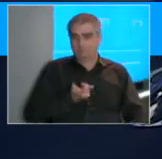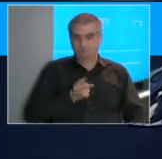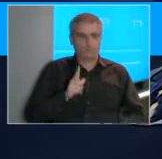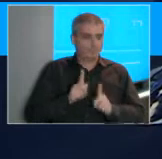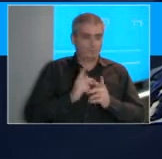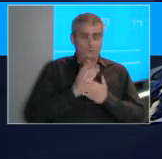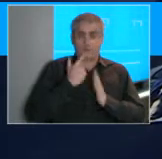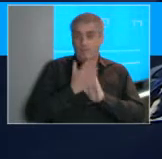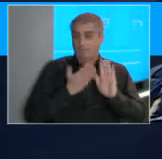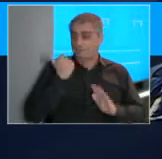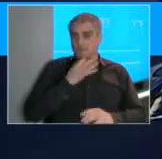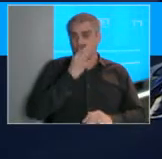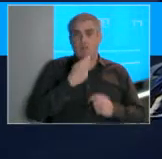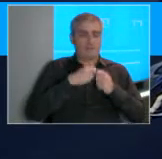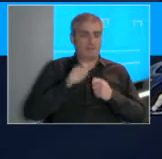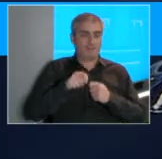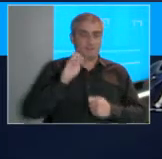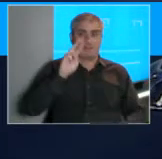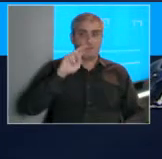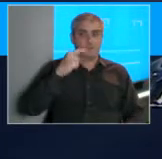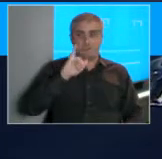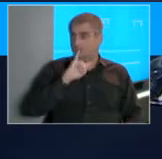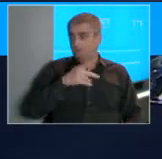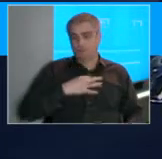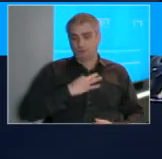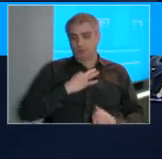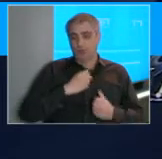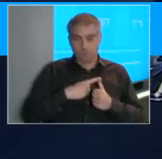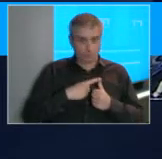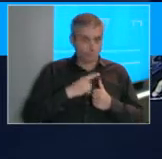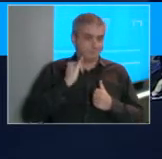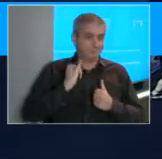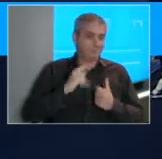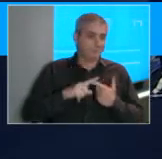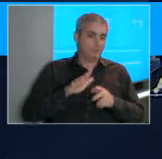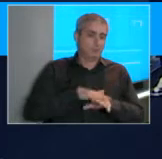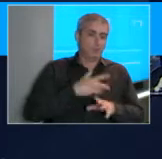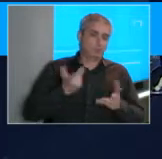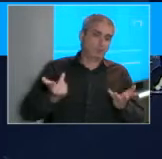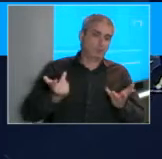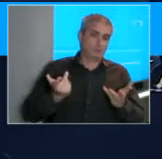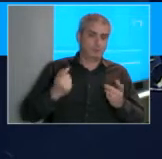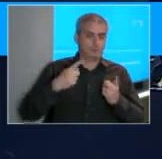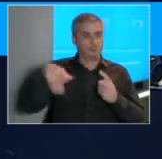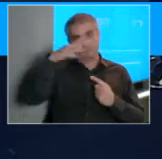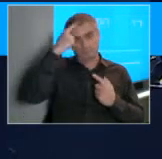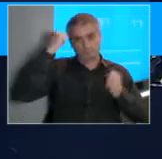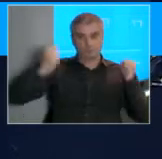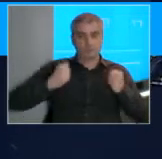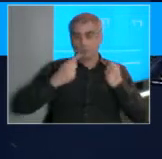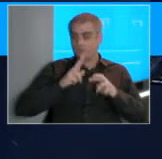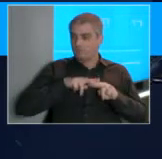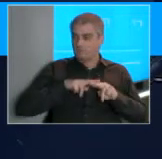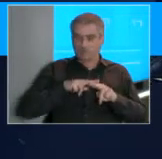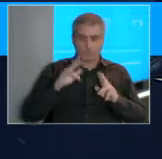כמו שהזכרתי קודם בשאלה לחבר הכנסת מרגי, זה שעננות, זה איזושהי תחושה כזאת שהגויים משתוללים שם,